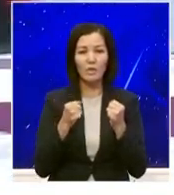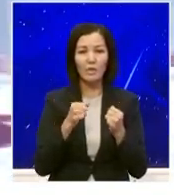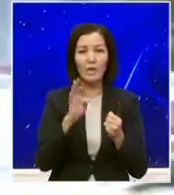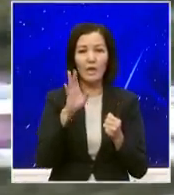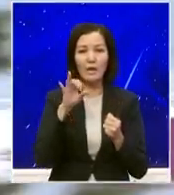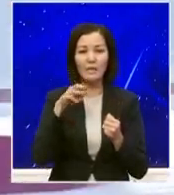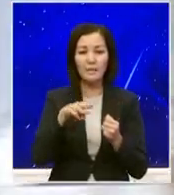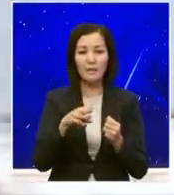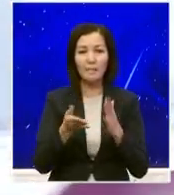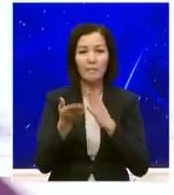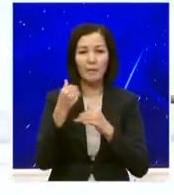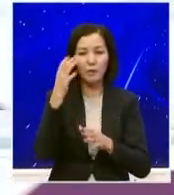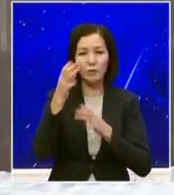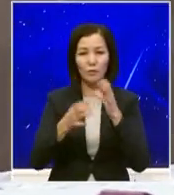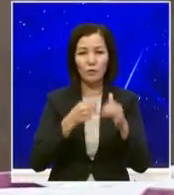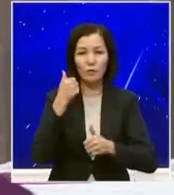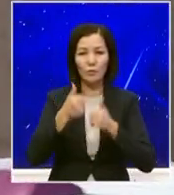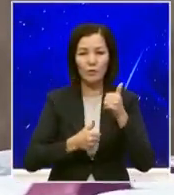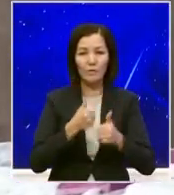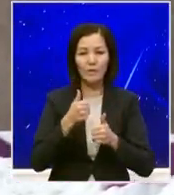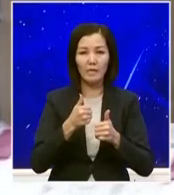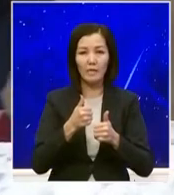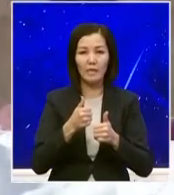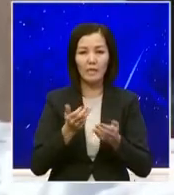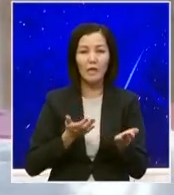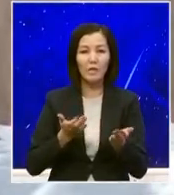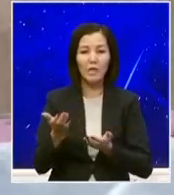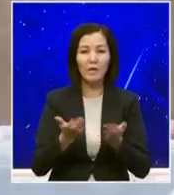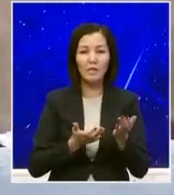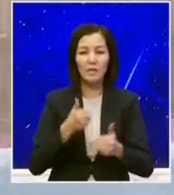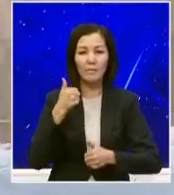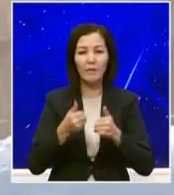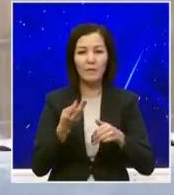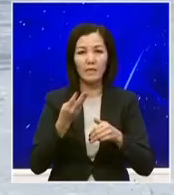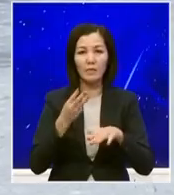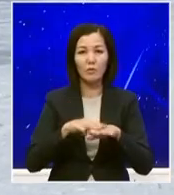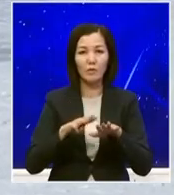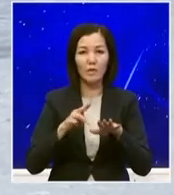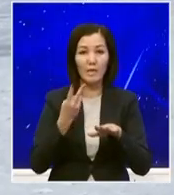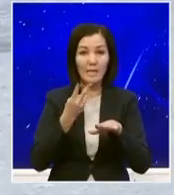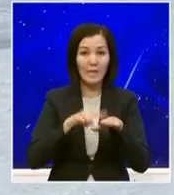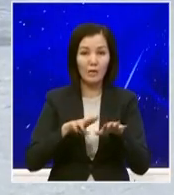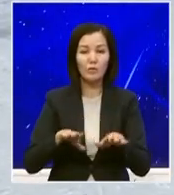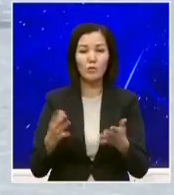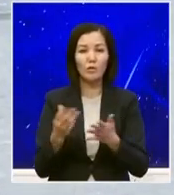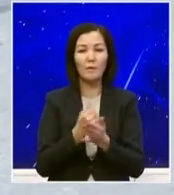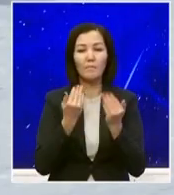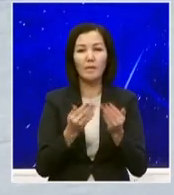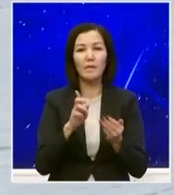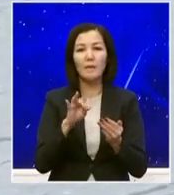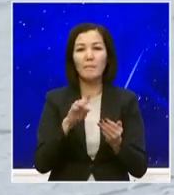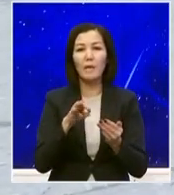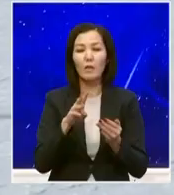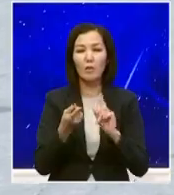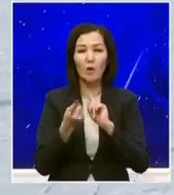Асет Дүйсенов. Былтыр дүниежүзілік универсиада ойындарында шаңғышылар бәсекесінде күміс жүлдегер атанған. Биыл биатлонға ауысыпты. 10